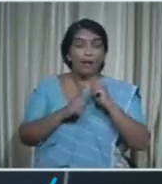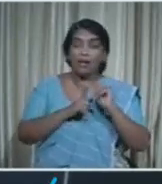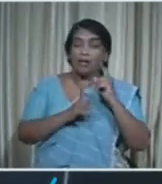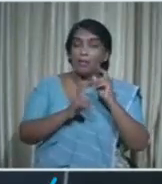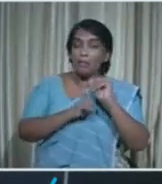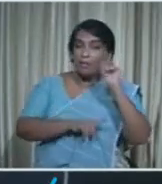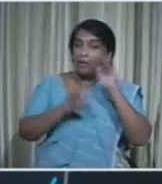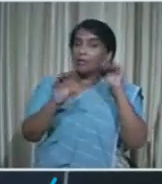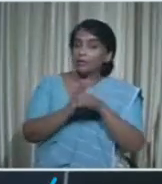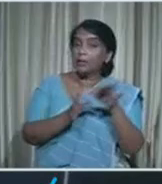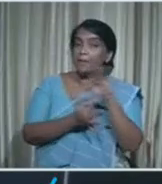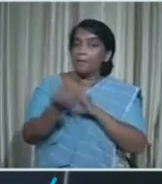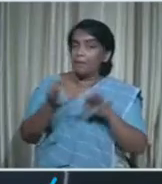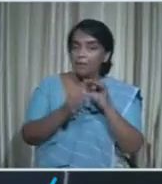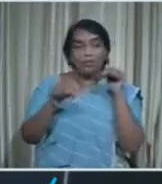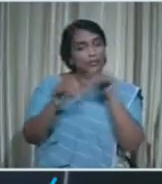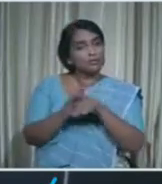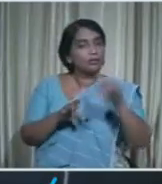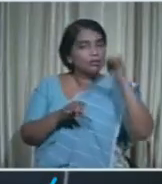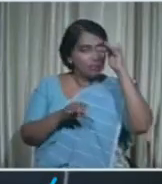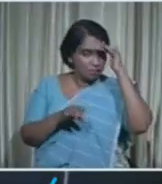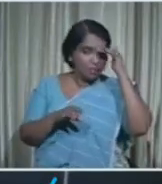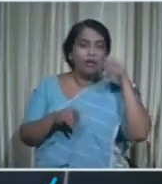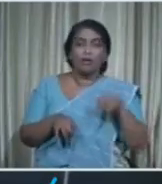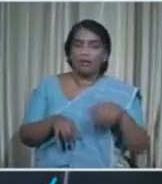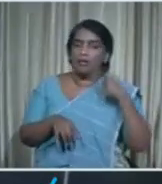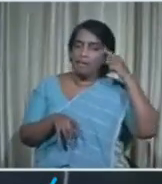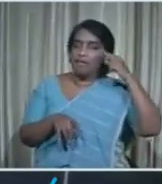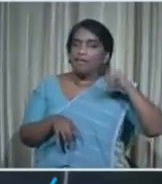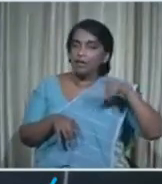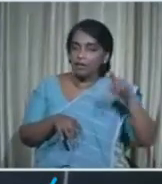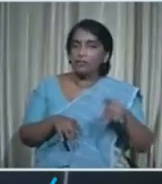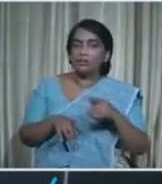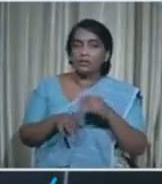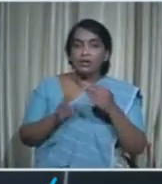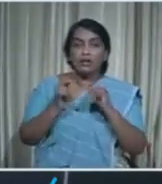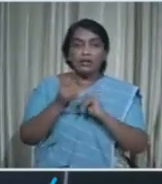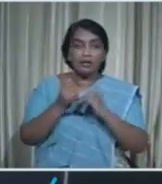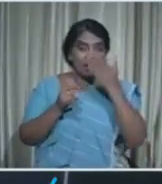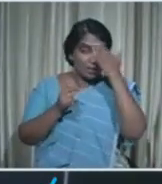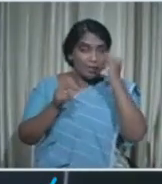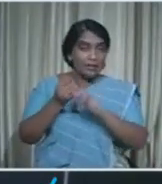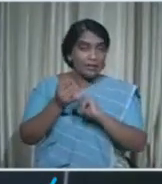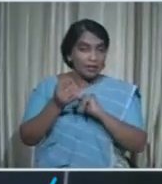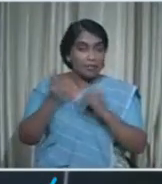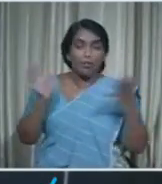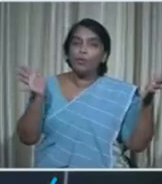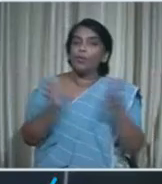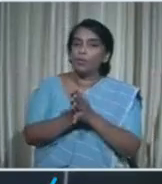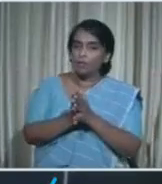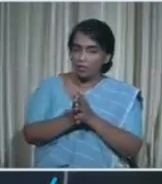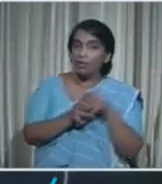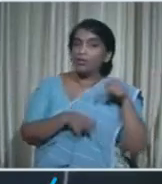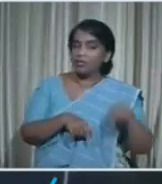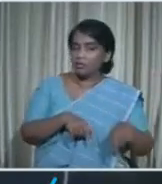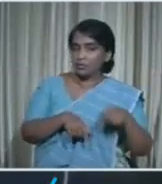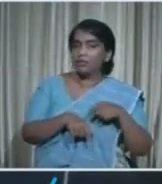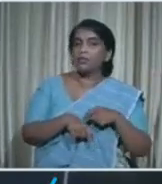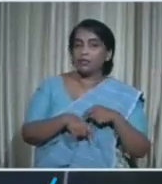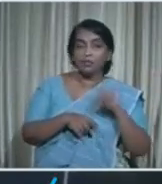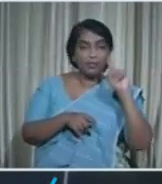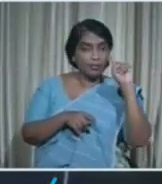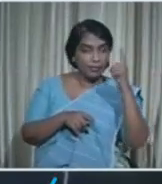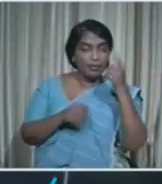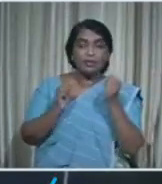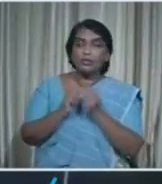තුල ප්‍රජාතන්ත්‍රවාදය තුල හිටපු නායකයෝ අපි විශ්වාස කරනවා සම්බන්ධන මැතිතුමා ඉන්නවා මෙයා එකතු වෙලා මේ වෙලාවේ පළවෙනිම කළ